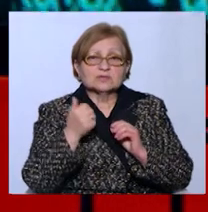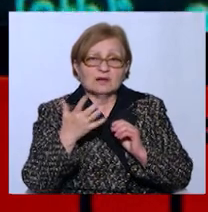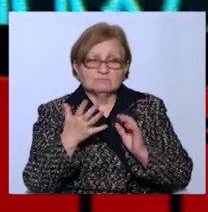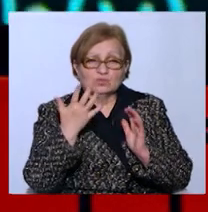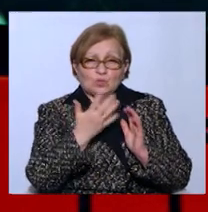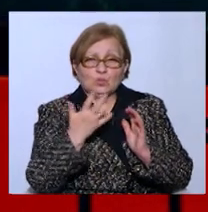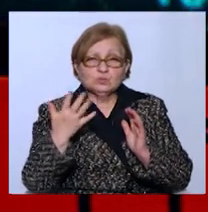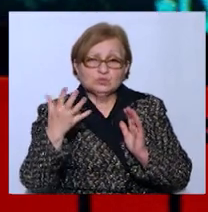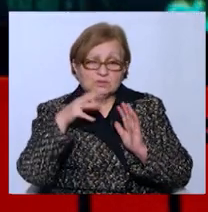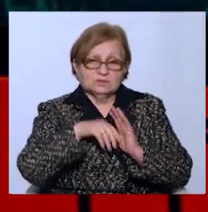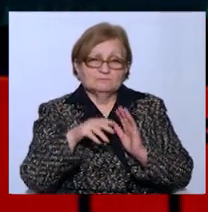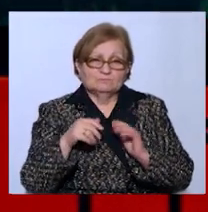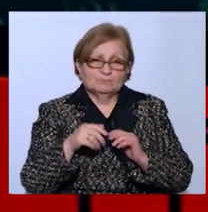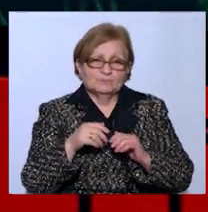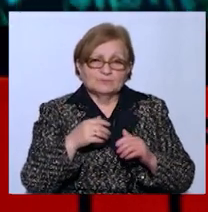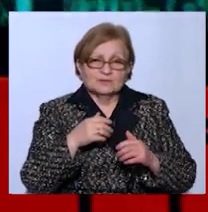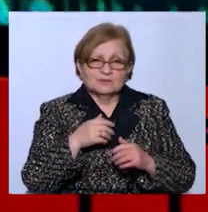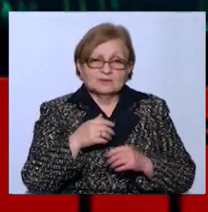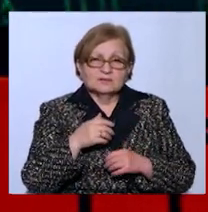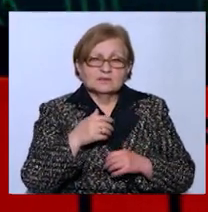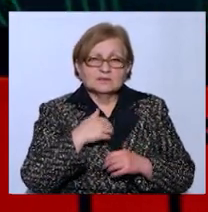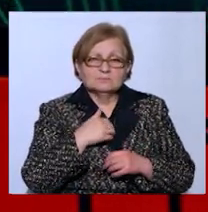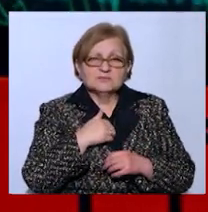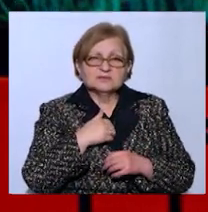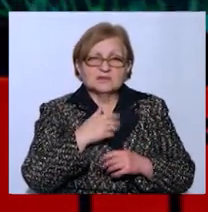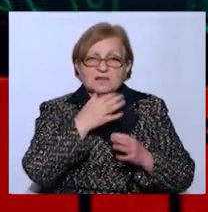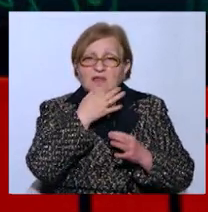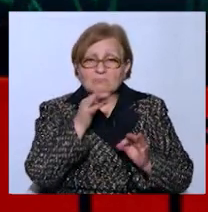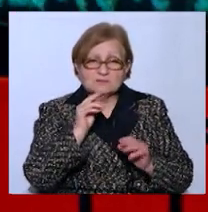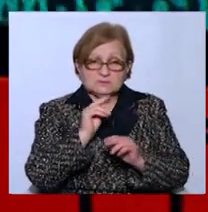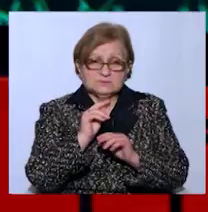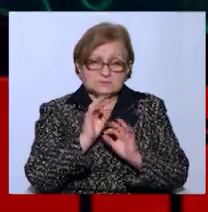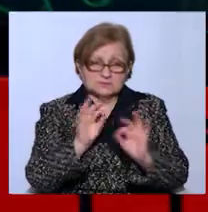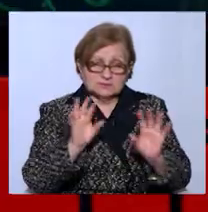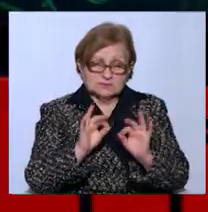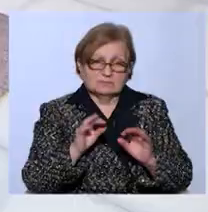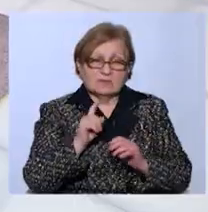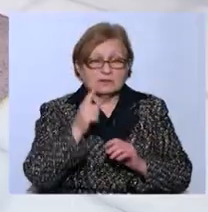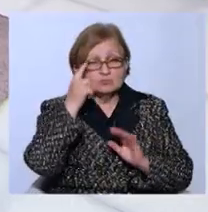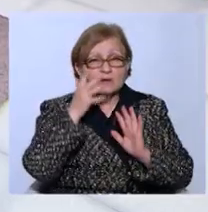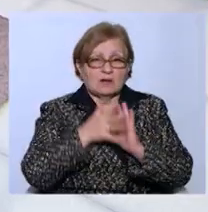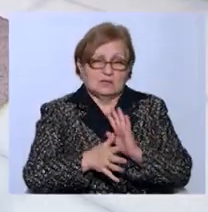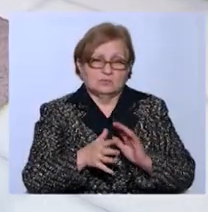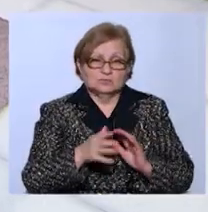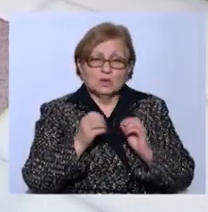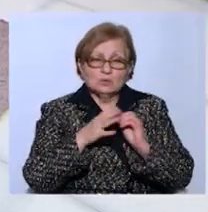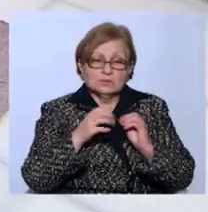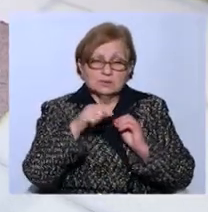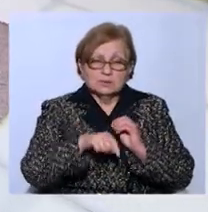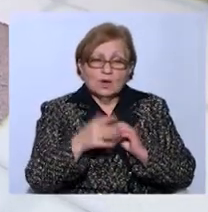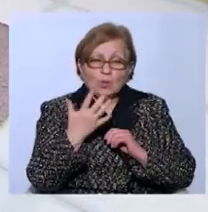მინდა დახოჭილი ლიტერატურული ენდი გითხრათ, მაგრამ მინდა რომ კიდე კარგად გაიგოთ, არსი გაიგოთ ზუსტად ასე მაგ ლაპარაკი. 15-ში